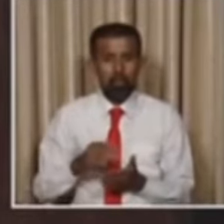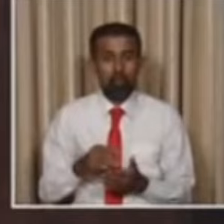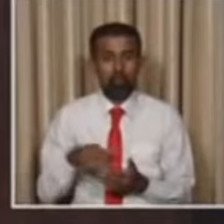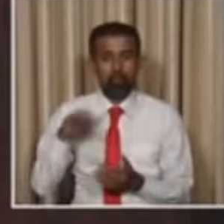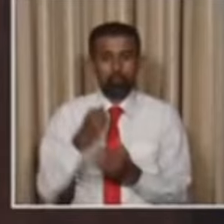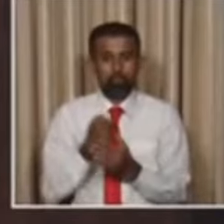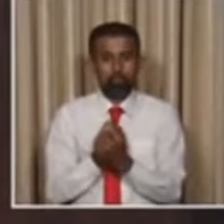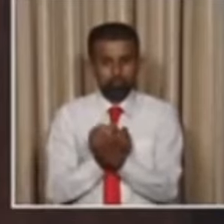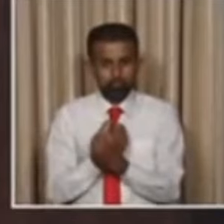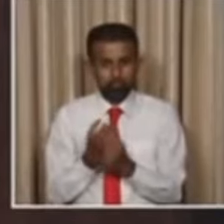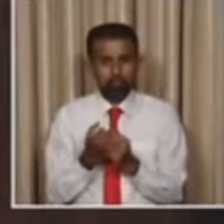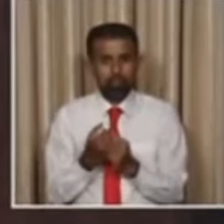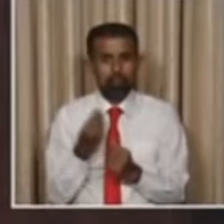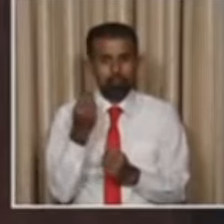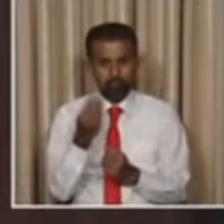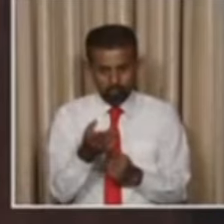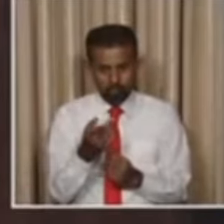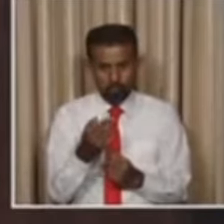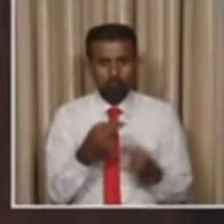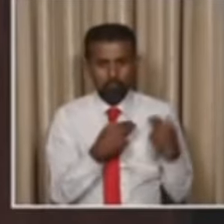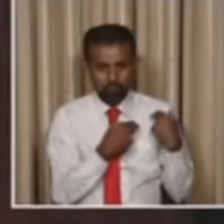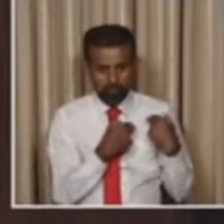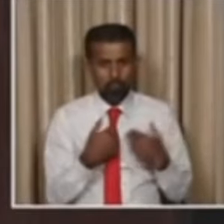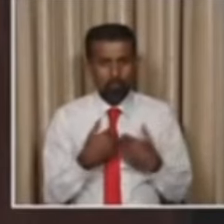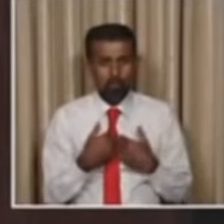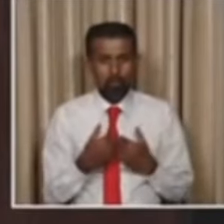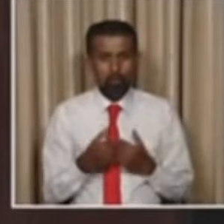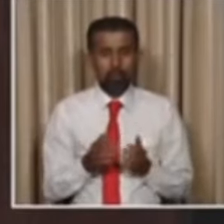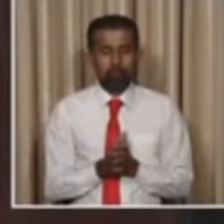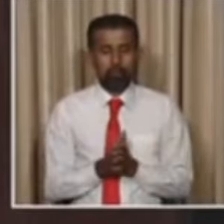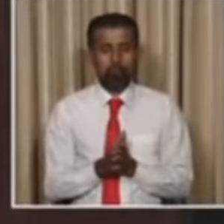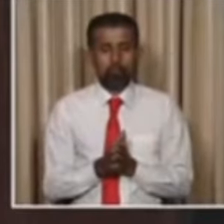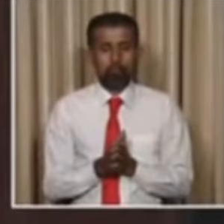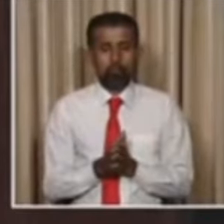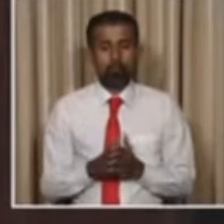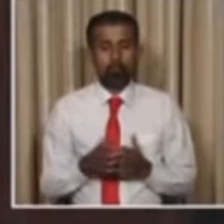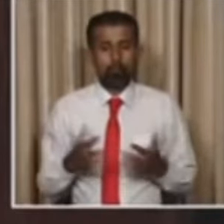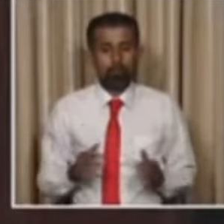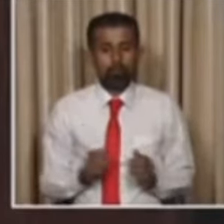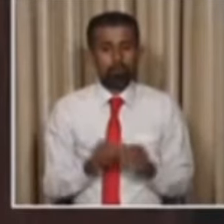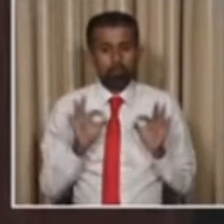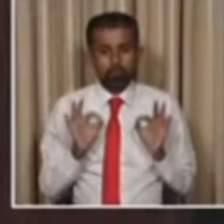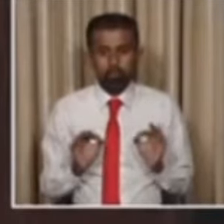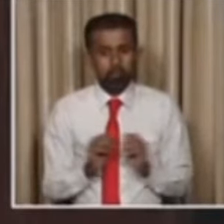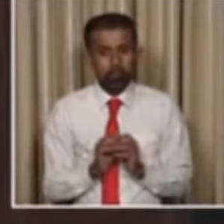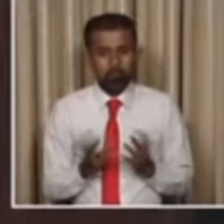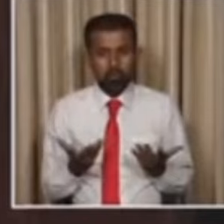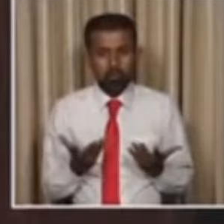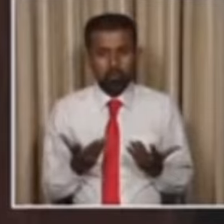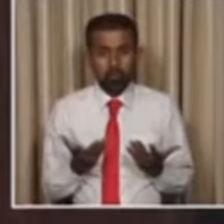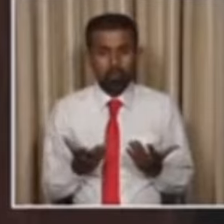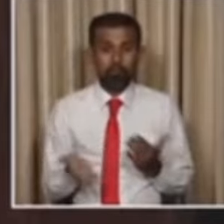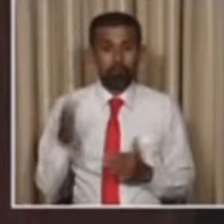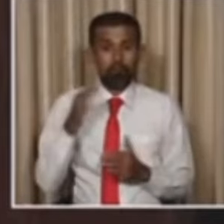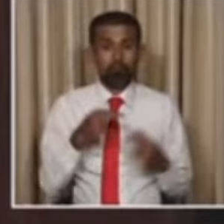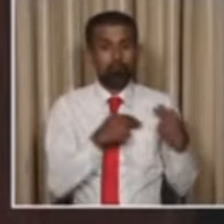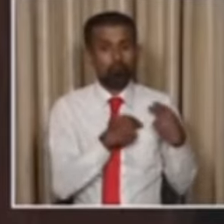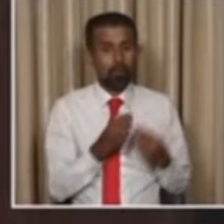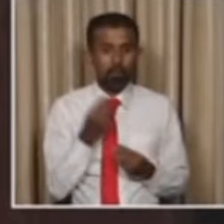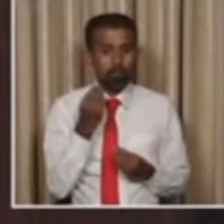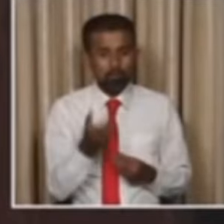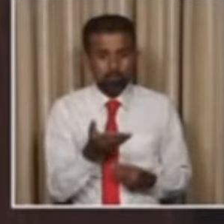වලට දෙනවා පත් කරන එකද අපේ යුතුකම වෙන්නේ? තමන්ට දිවෙච්ච වෙලාවේ තමන්ගේ ඩියුටි එක හරියට කරගත්තු කෙනෙක්ට තව ඊට වැඩි බැරෑරුම් කාර්යභාරයක් බාර